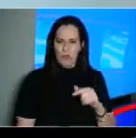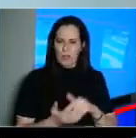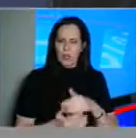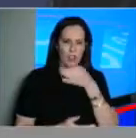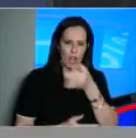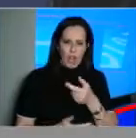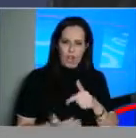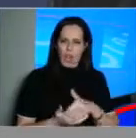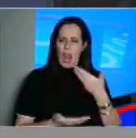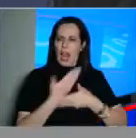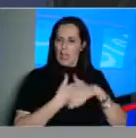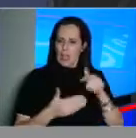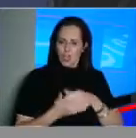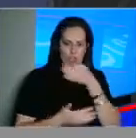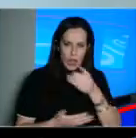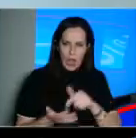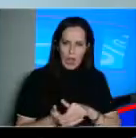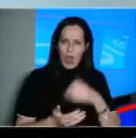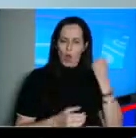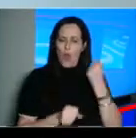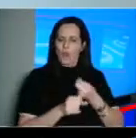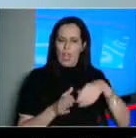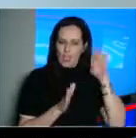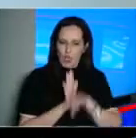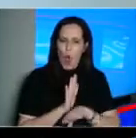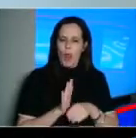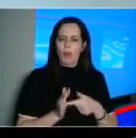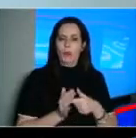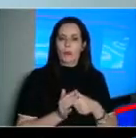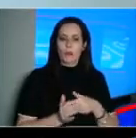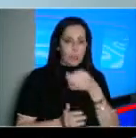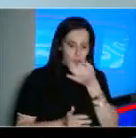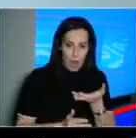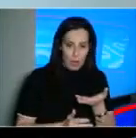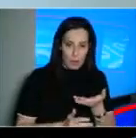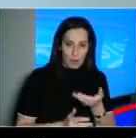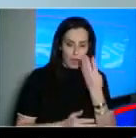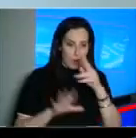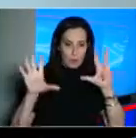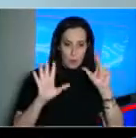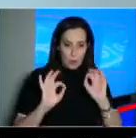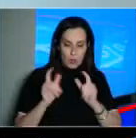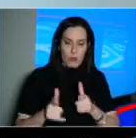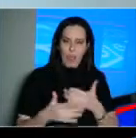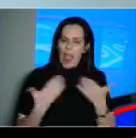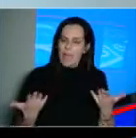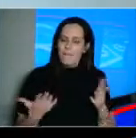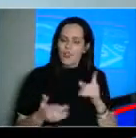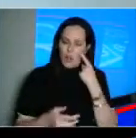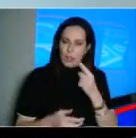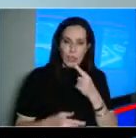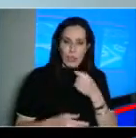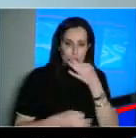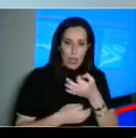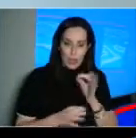בשאלת השער העלייה, בשאלה של הכוח עבודה זול, בשאלה של מלחמת 48. איפה שלא תשים, בשאלה